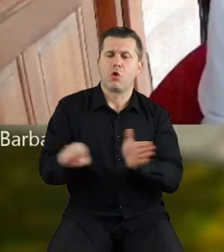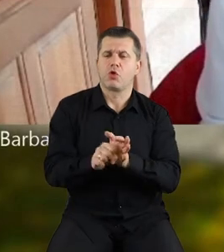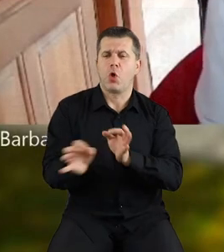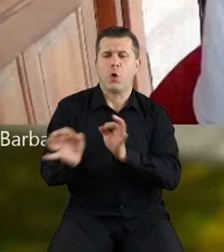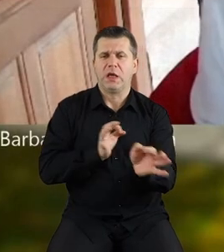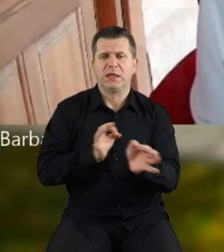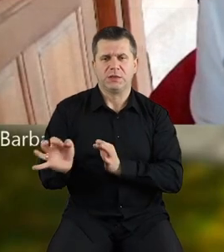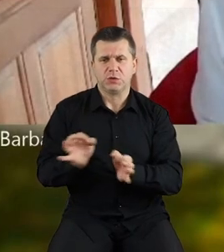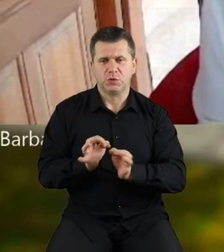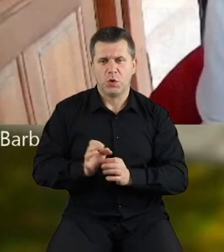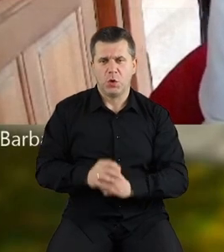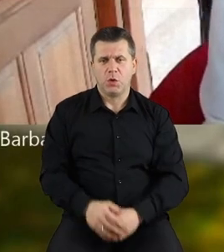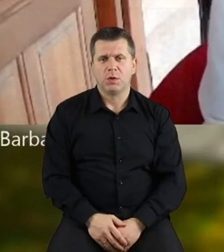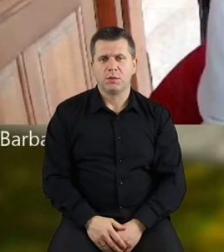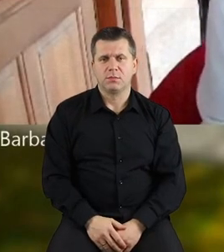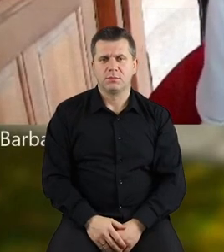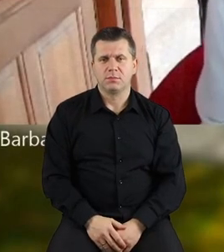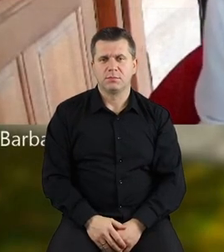do historii